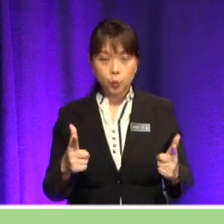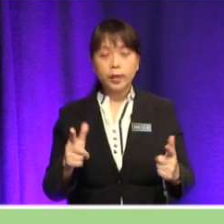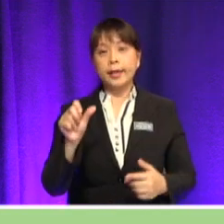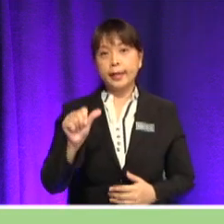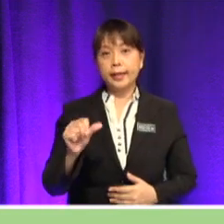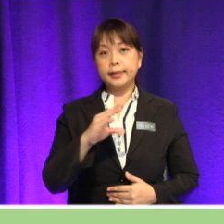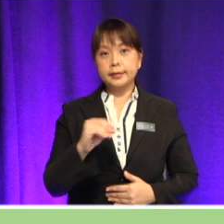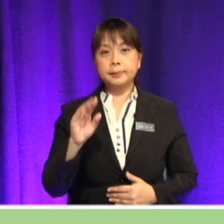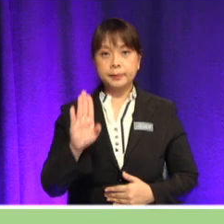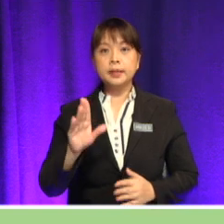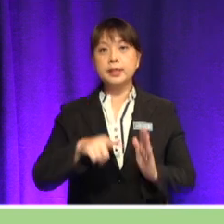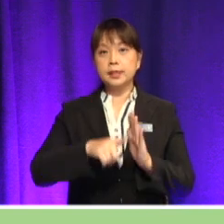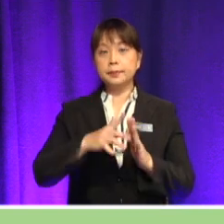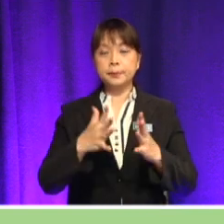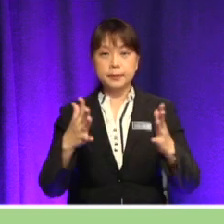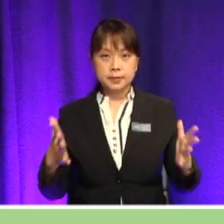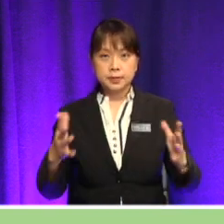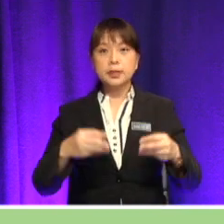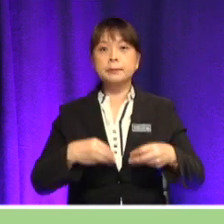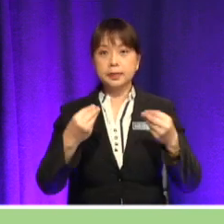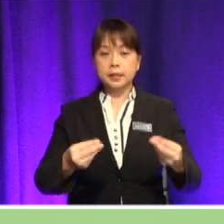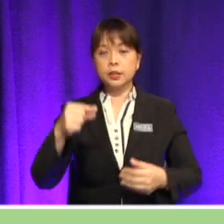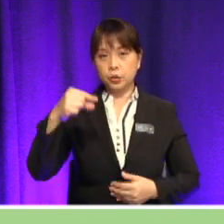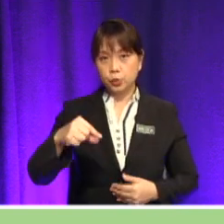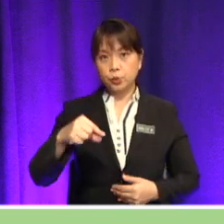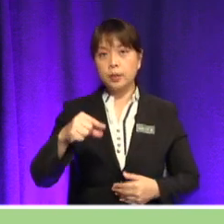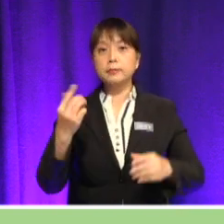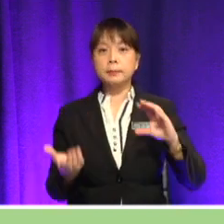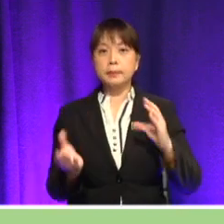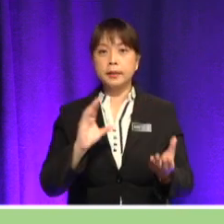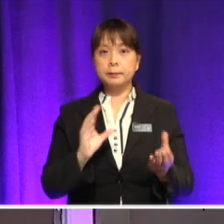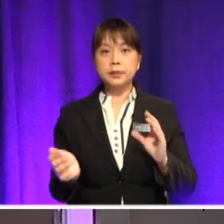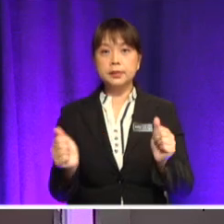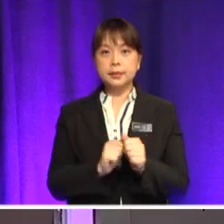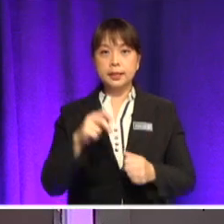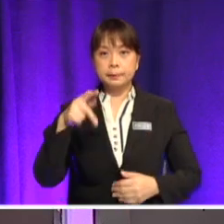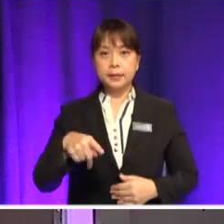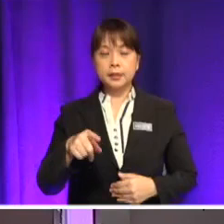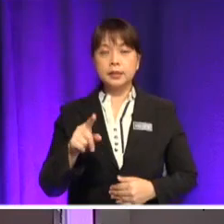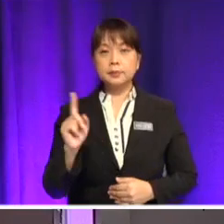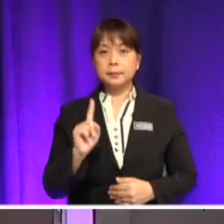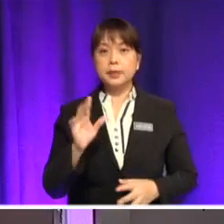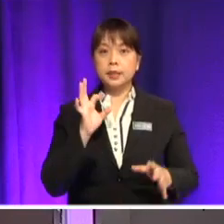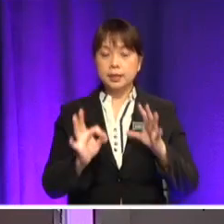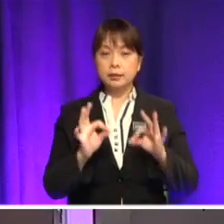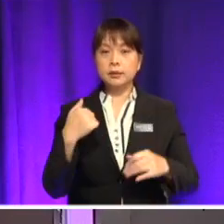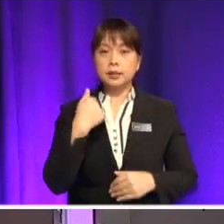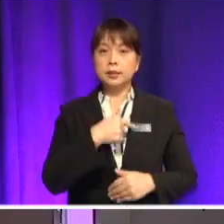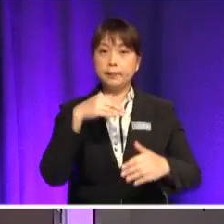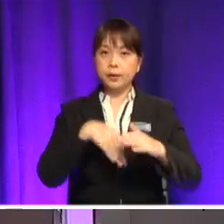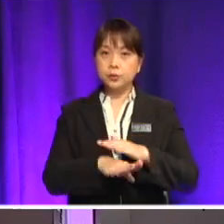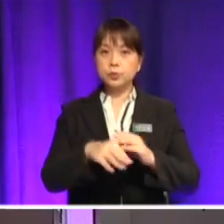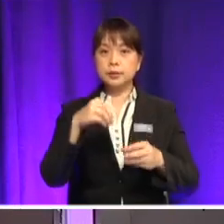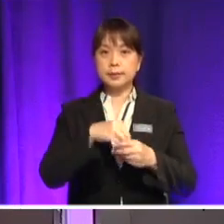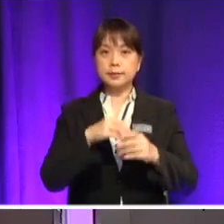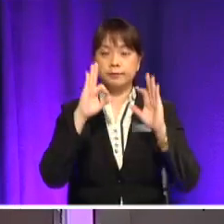lebih besar bagi sistem Q berbanding sistem P dimana kalau kita masuk ke dalam form kita